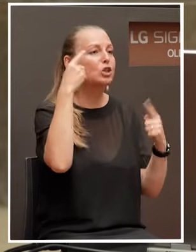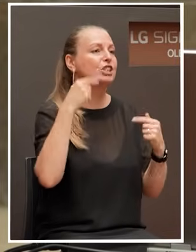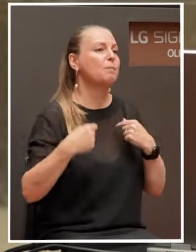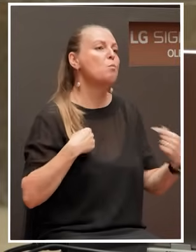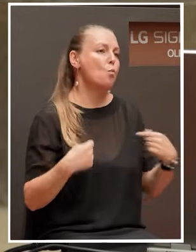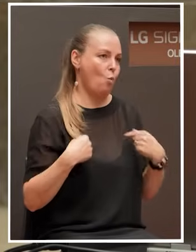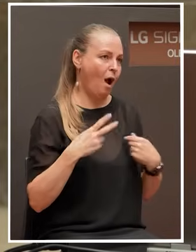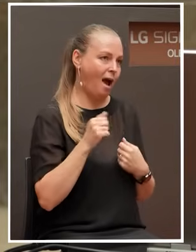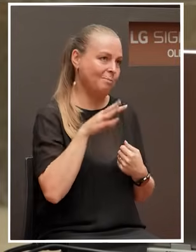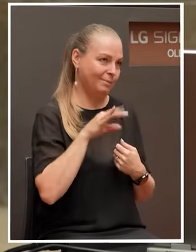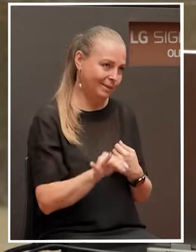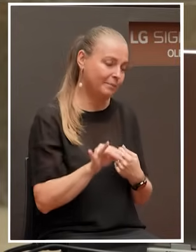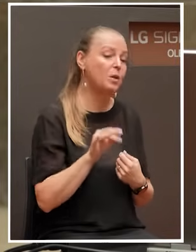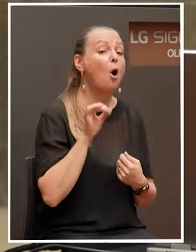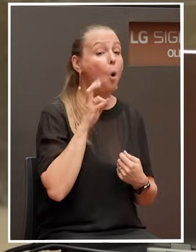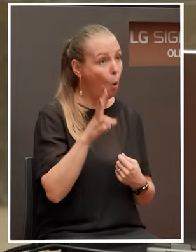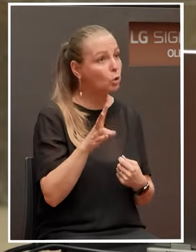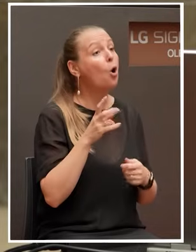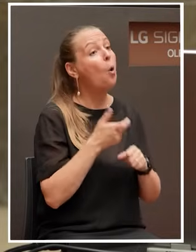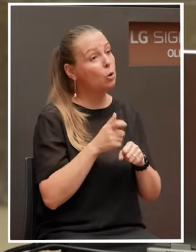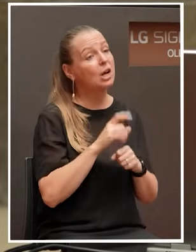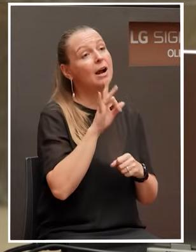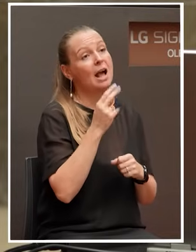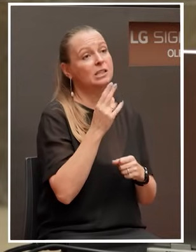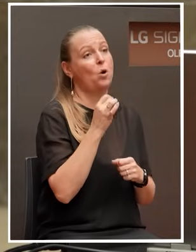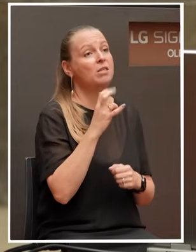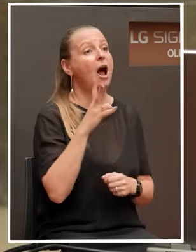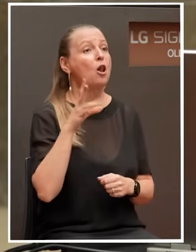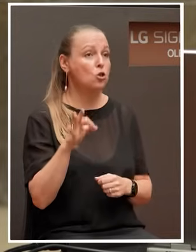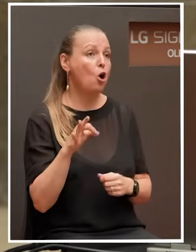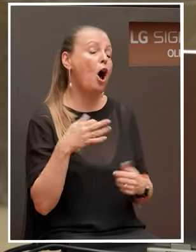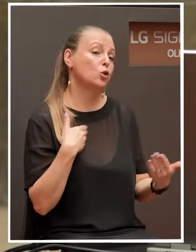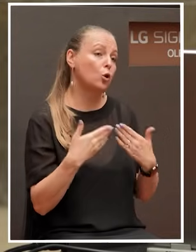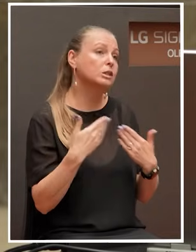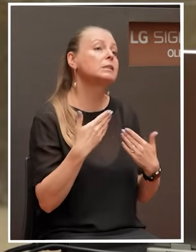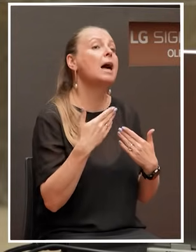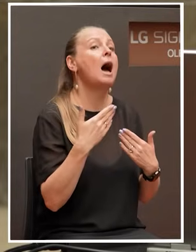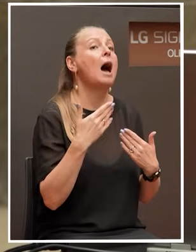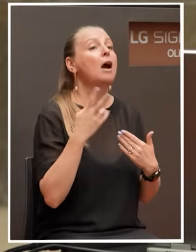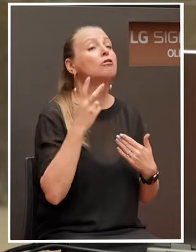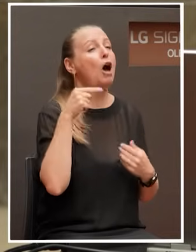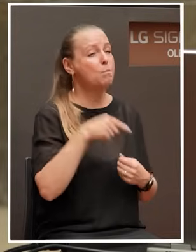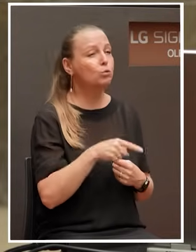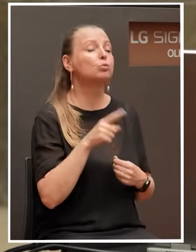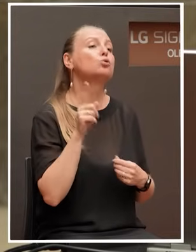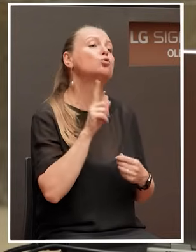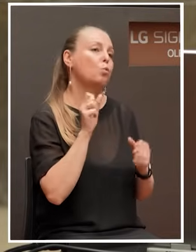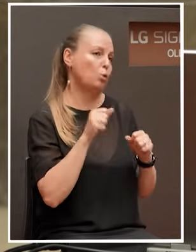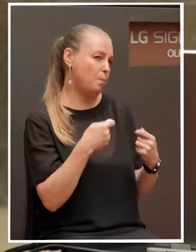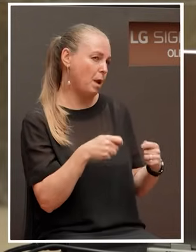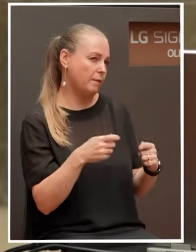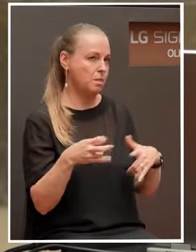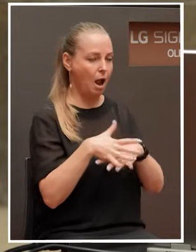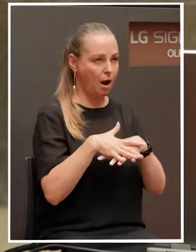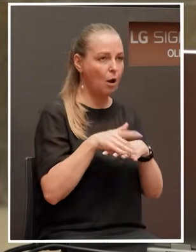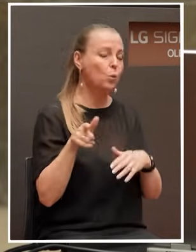муками, он достаточно рационально ведет себя с точки зрения позиционирования на рынке. Он очень грамотно выстраивает выставочную